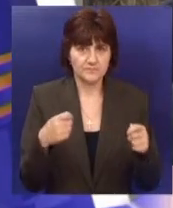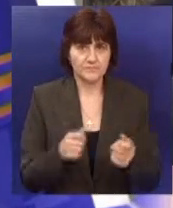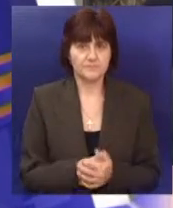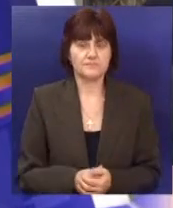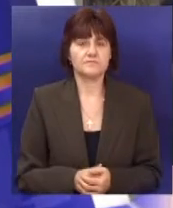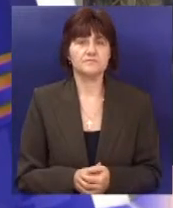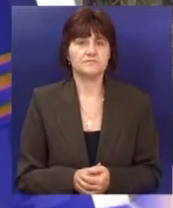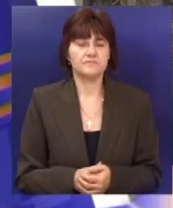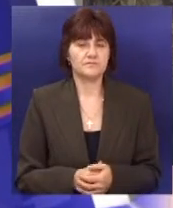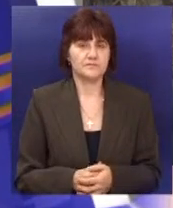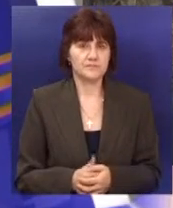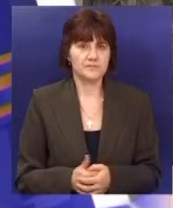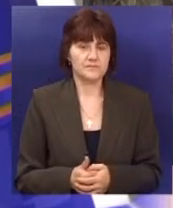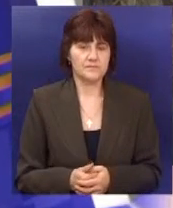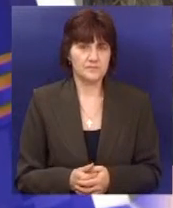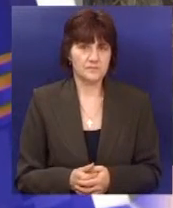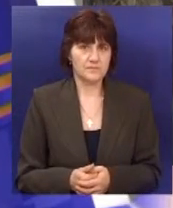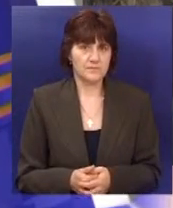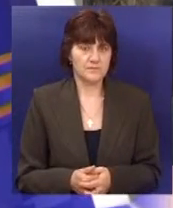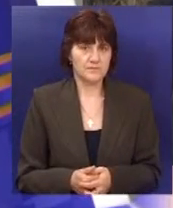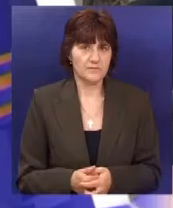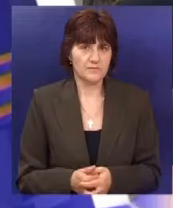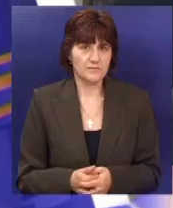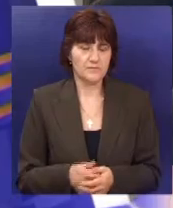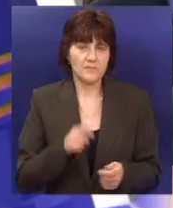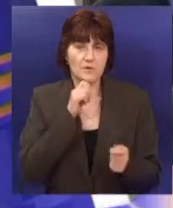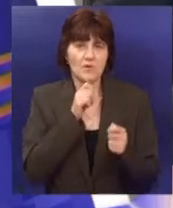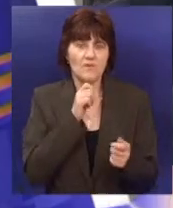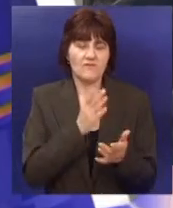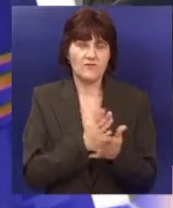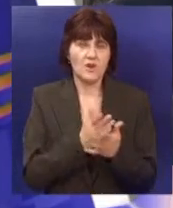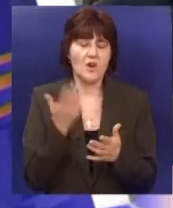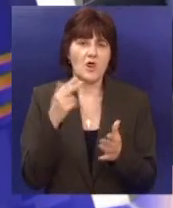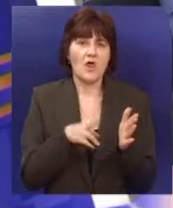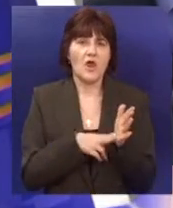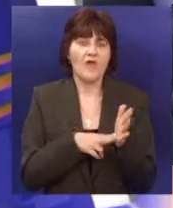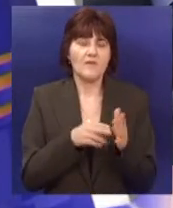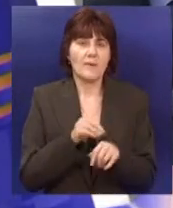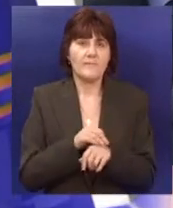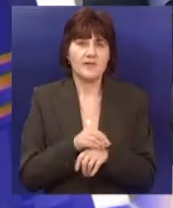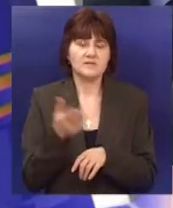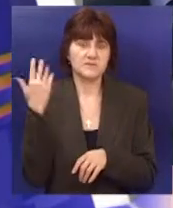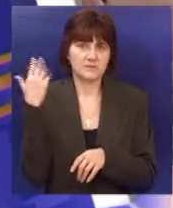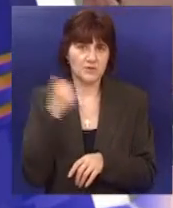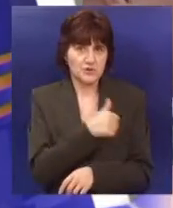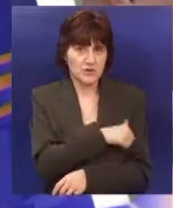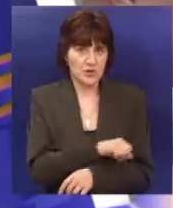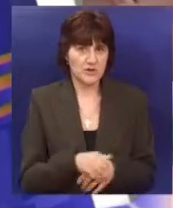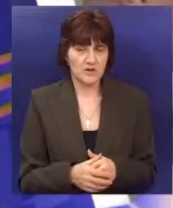normalno, smo izišli na teren i kompanija ovaj put je završila taj posao koji je ugovorila u novembru mesecu prošle